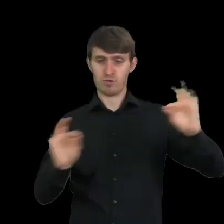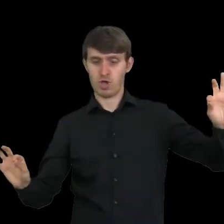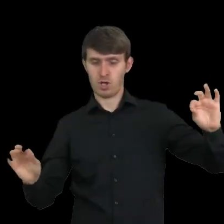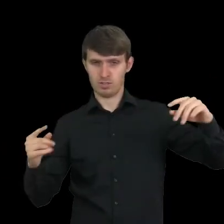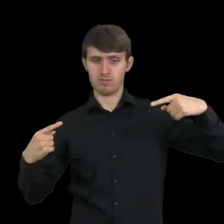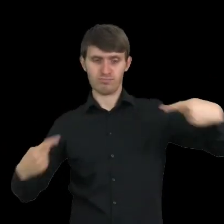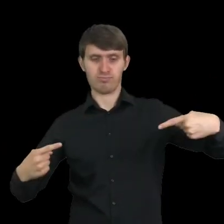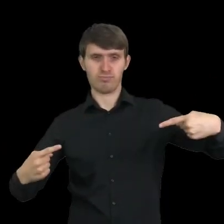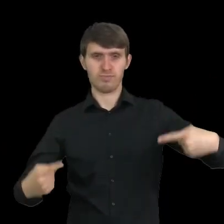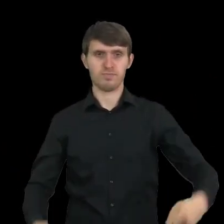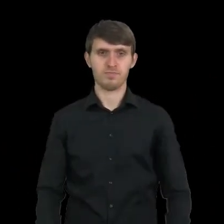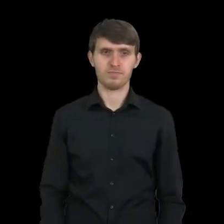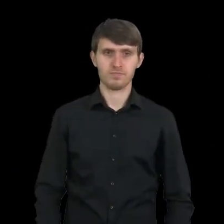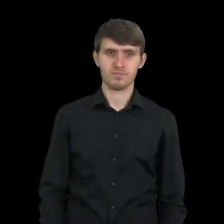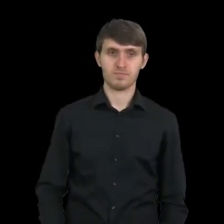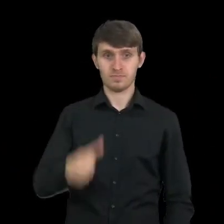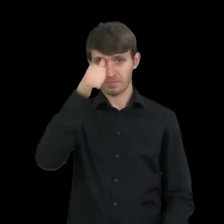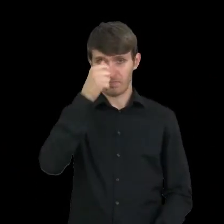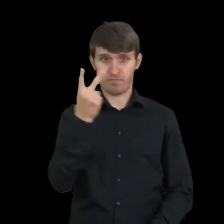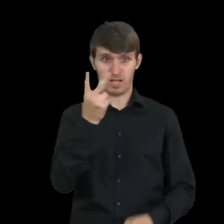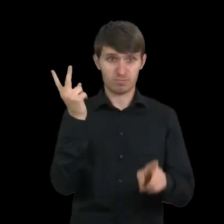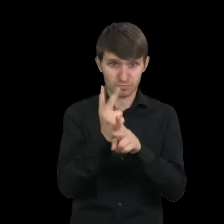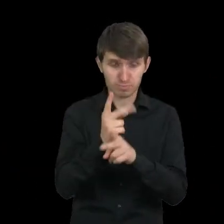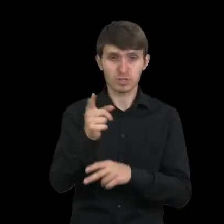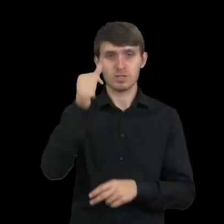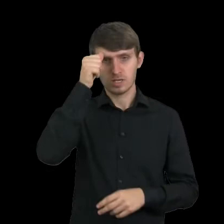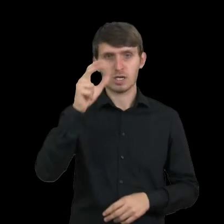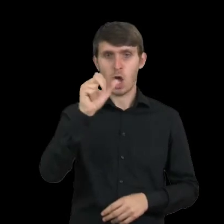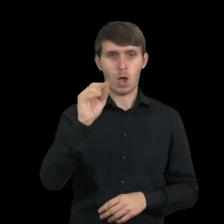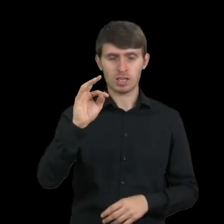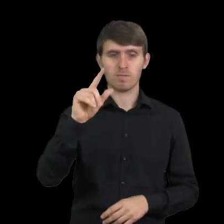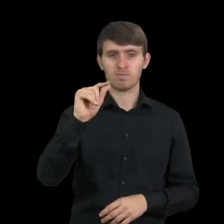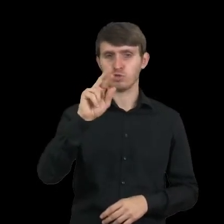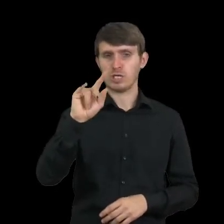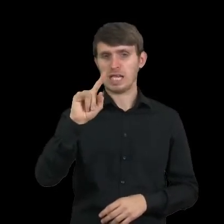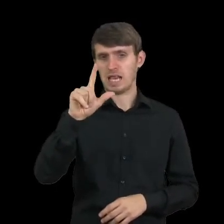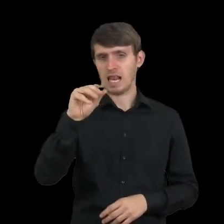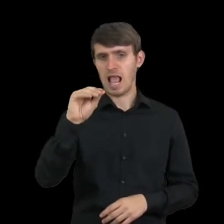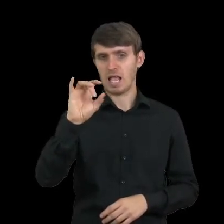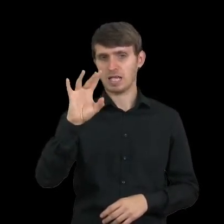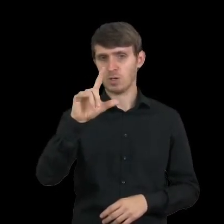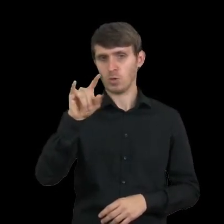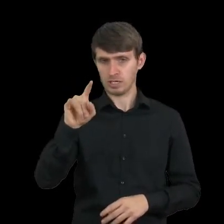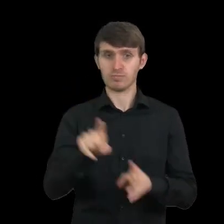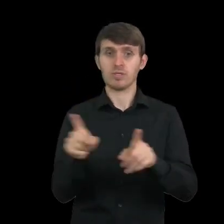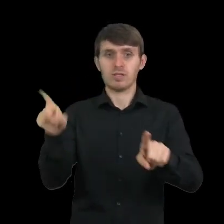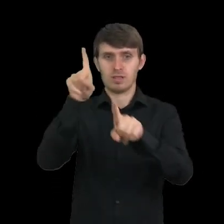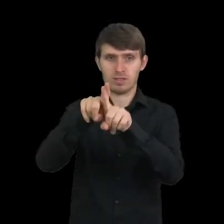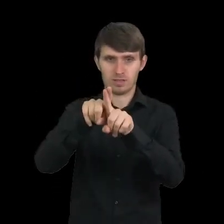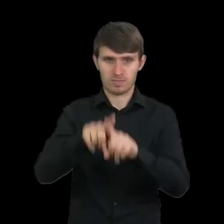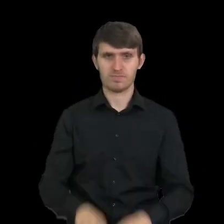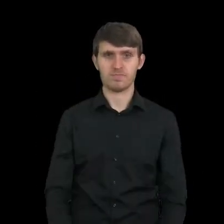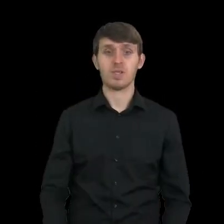nazywamy kątami przyległymi. I nazwiemy to sobie. Kąt BED i